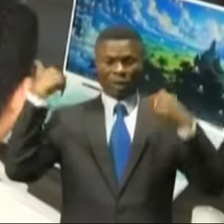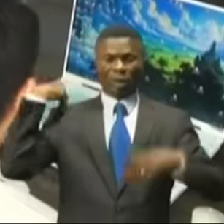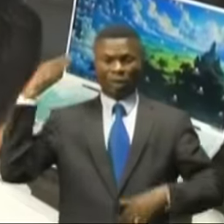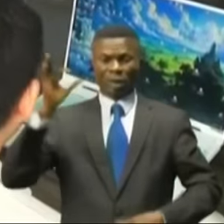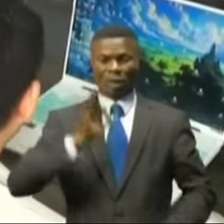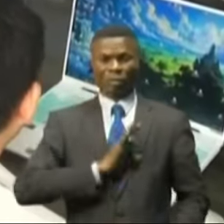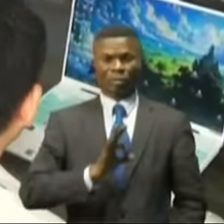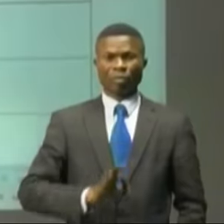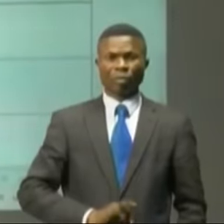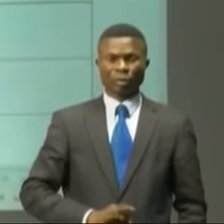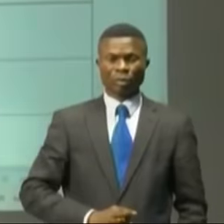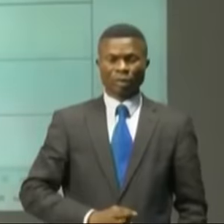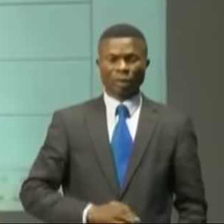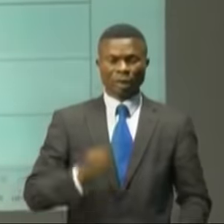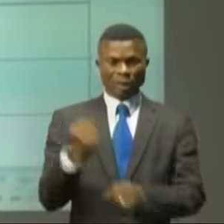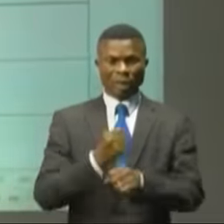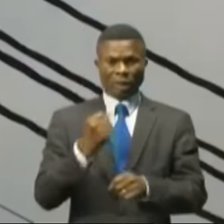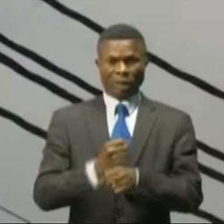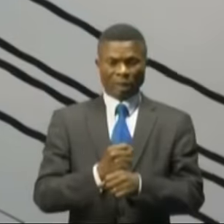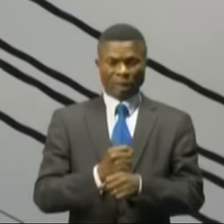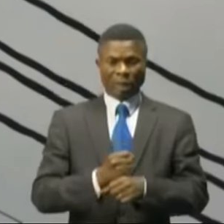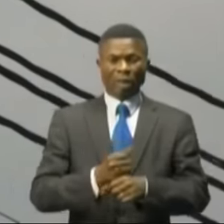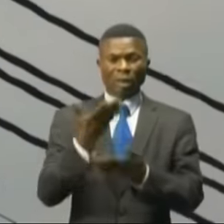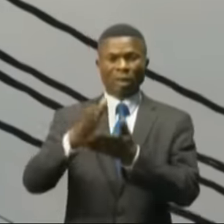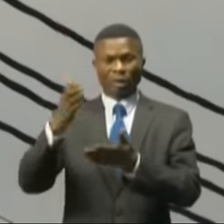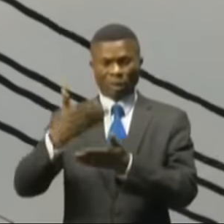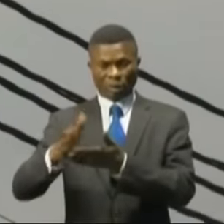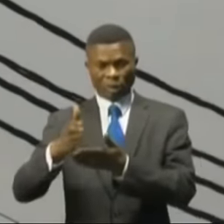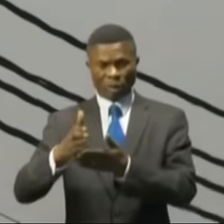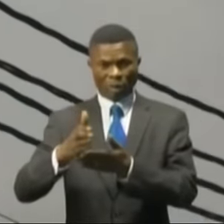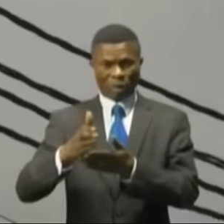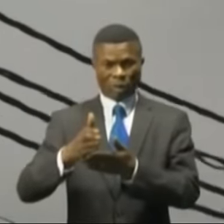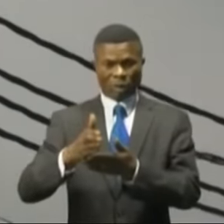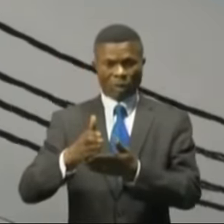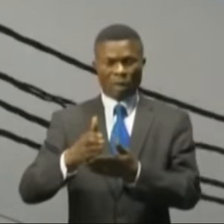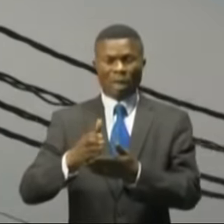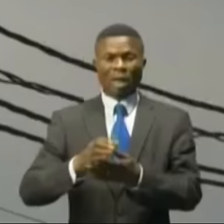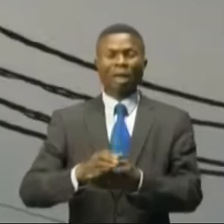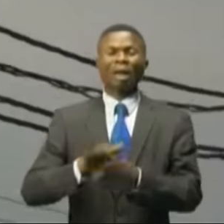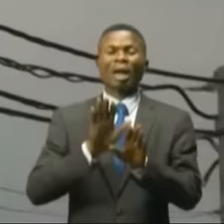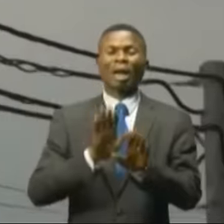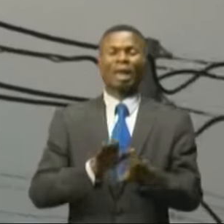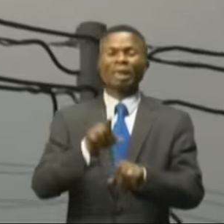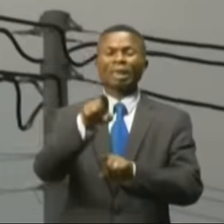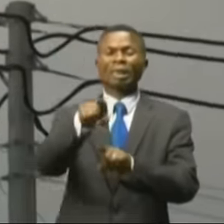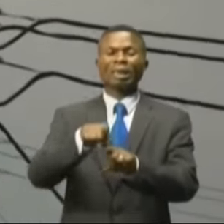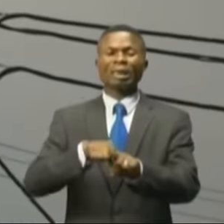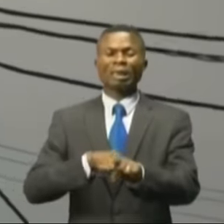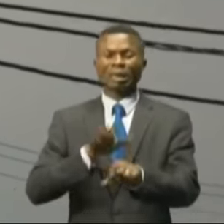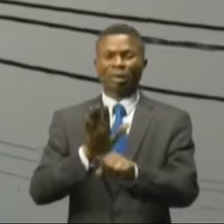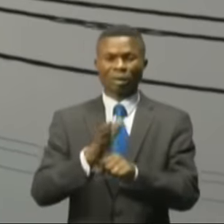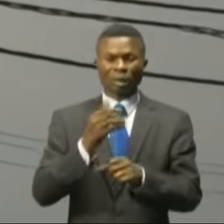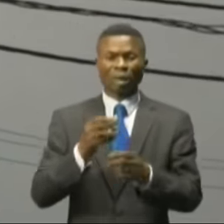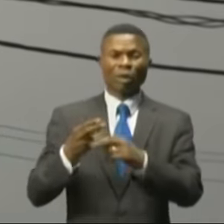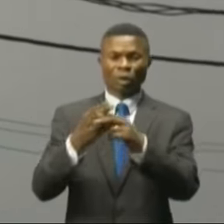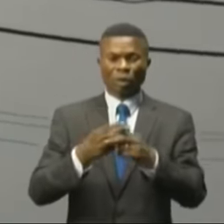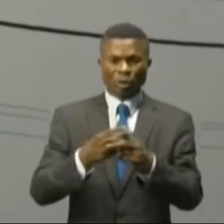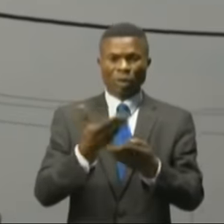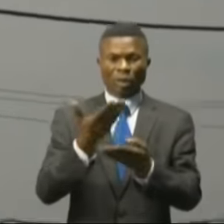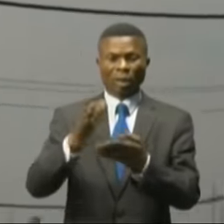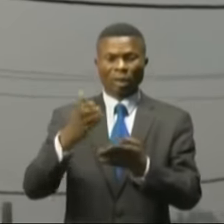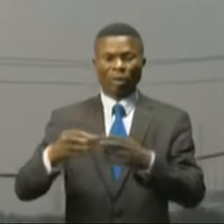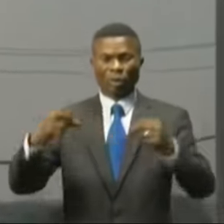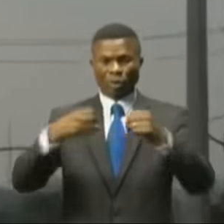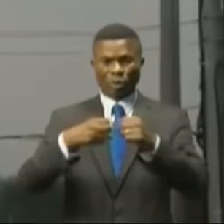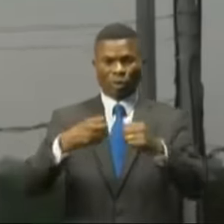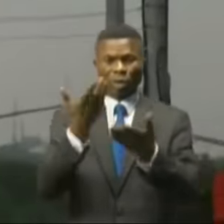Félix-Antoine Tshisekedi et les travaux dans la distribution s'échelonnent sur plusieurs mois. L'objectif est de sécuriser la desserte